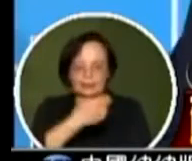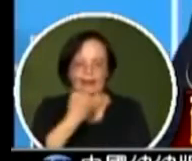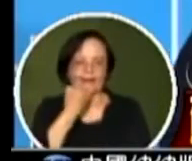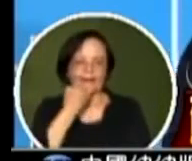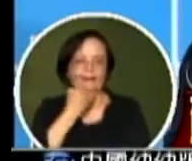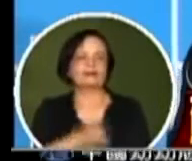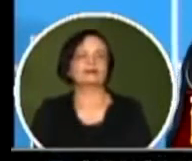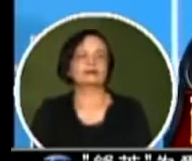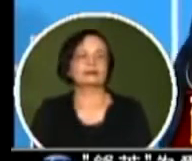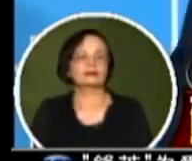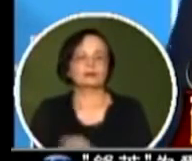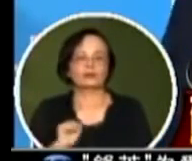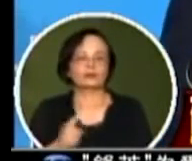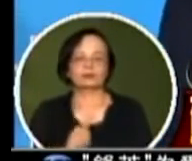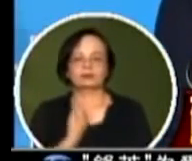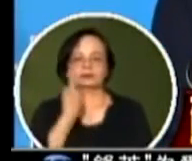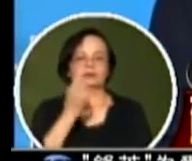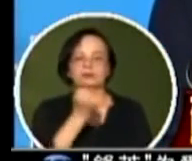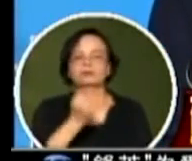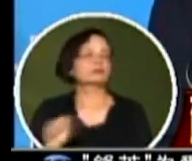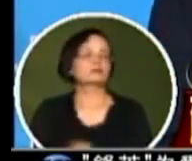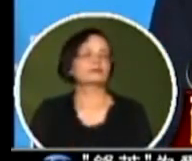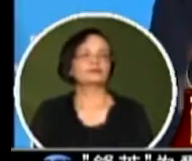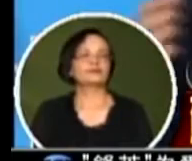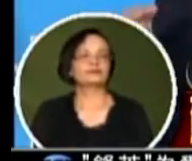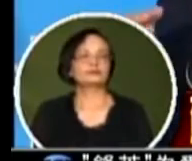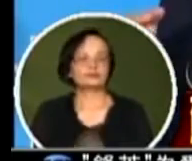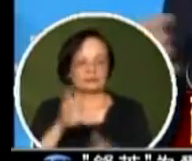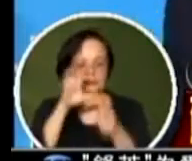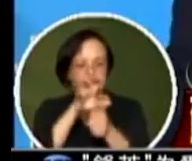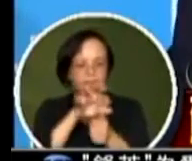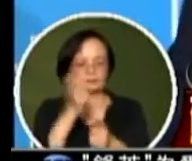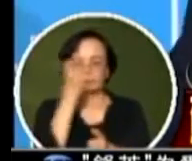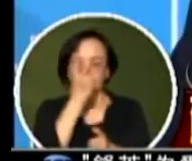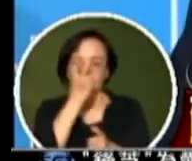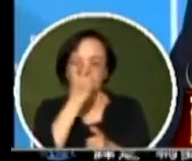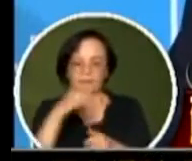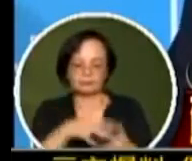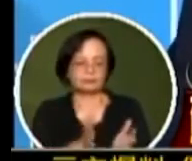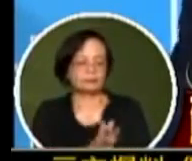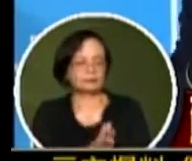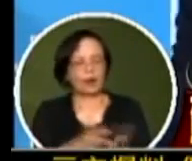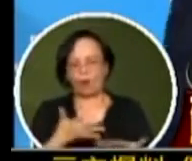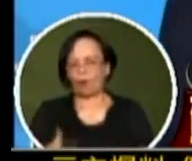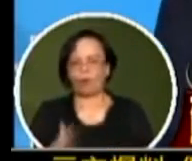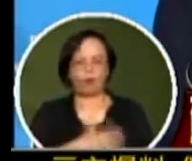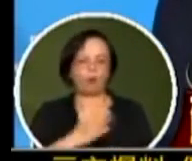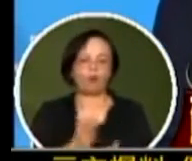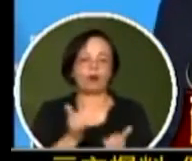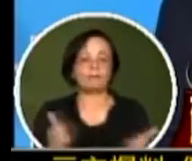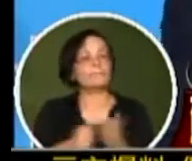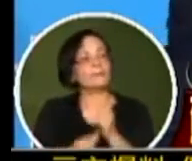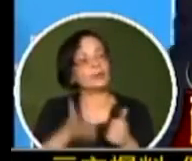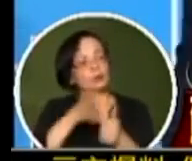起来调节。那么另外就是讲，强力监督的部分呢，其实，那么伫真侪民生的议题，如果国民党的立法